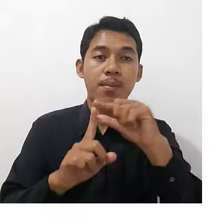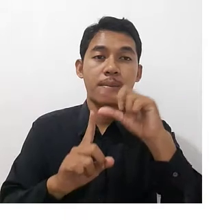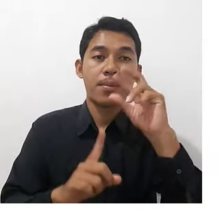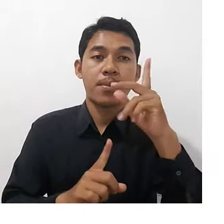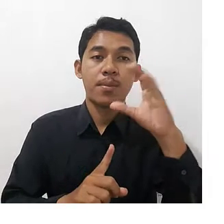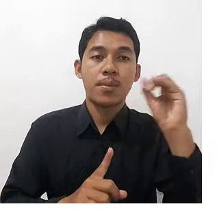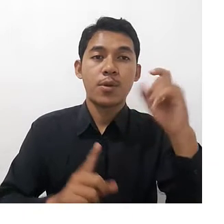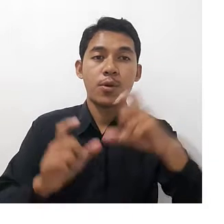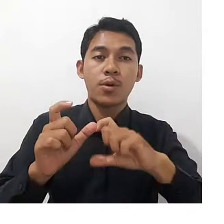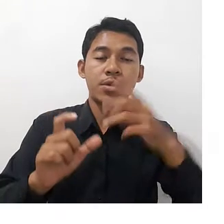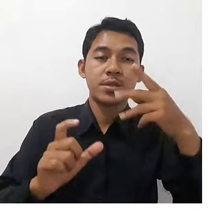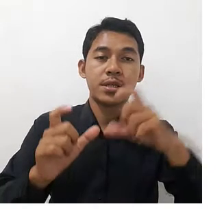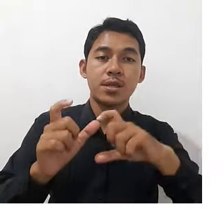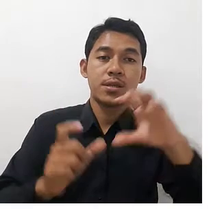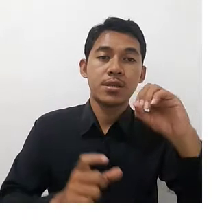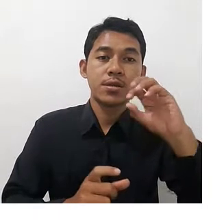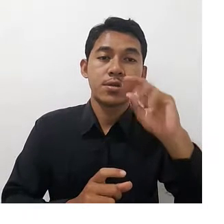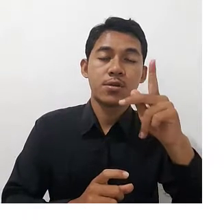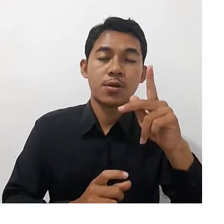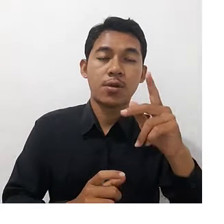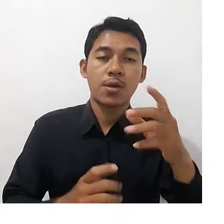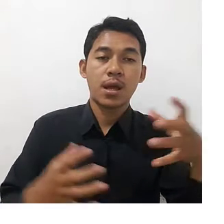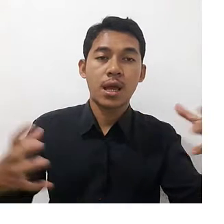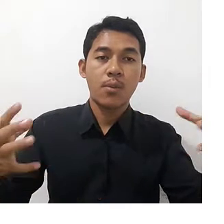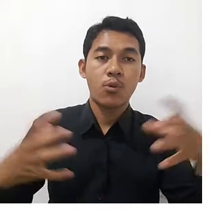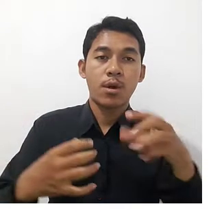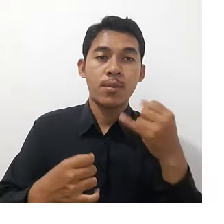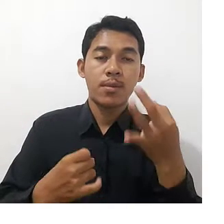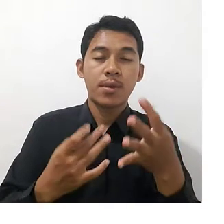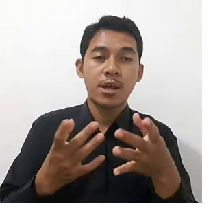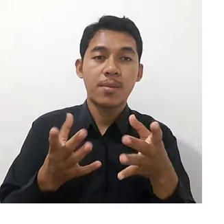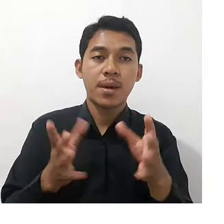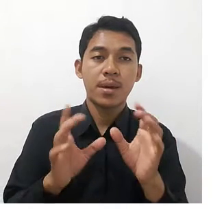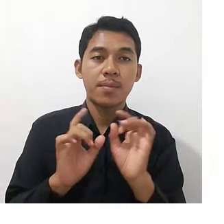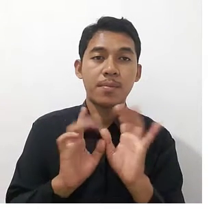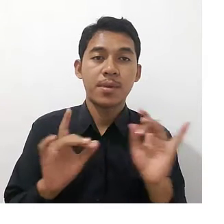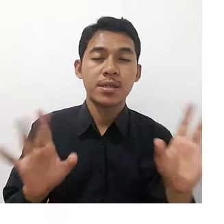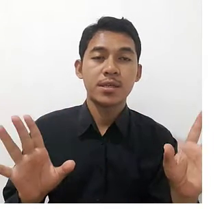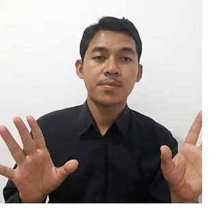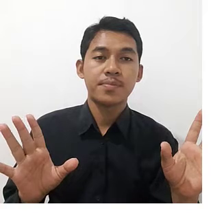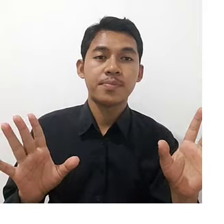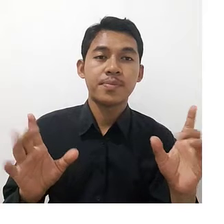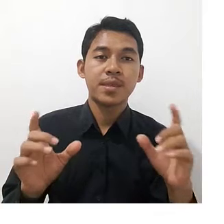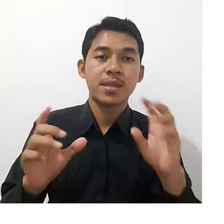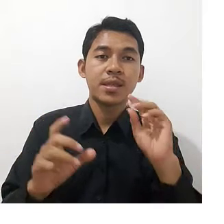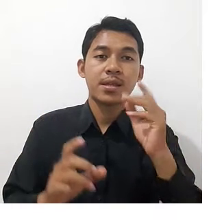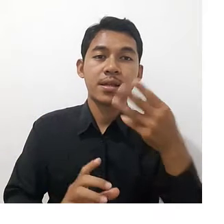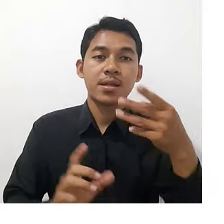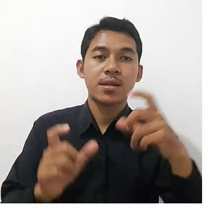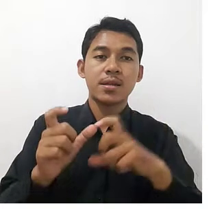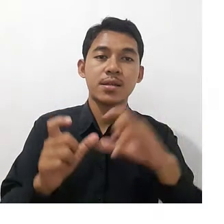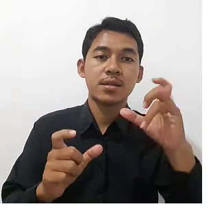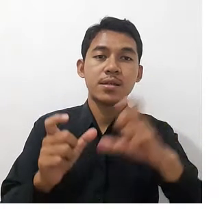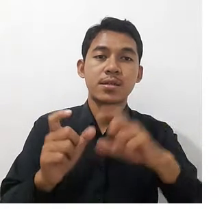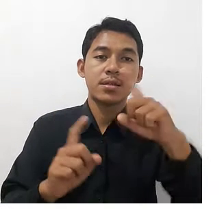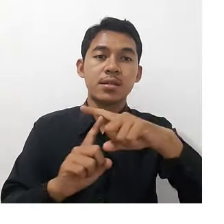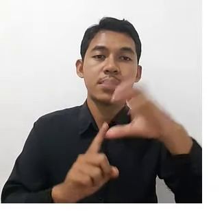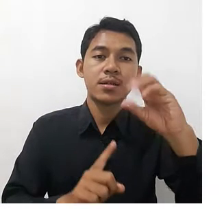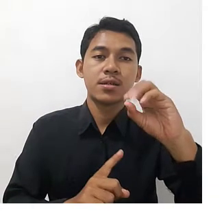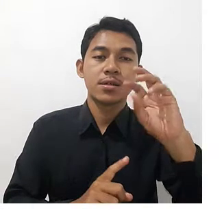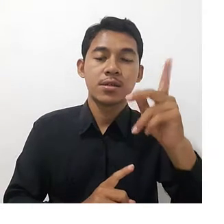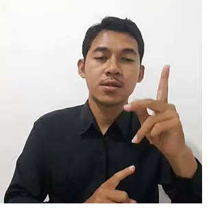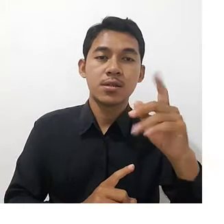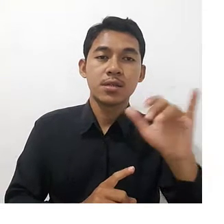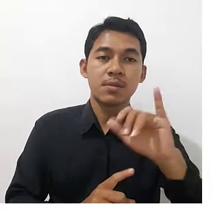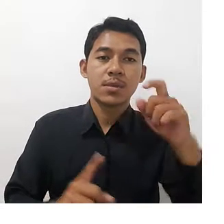nggak berdiri sendiri ya, dia gabungan dari beberapa banyak macam apa namanya resistor, transistor dan juga kapasitor. Nah, hasil